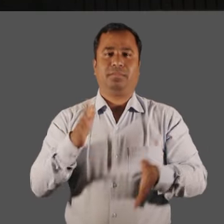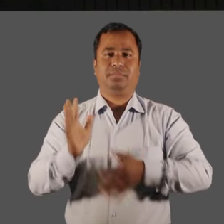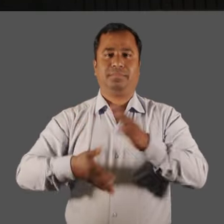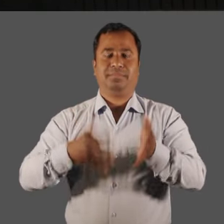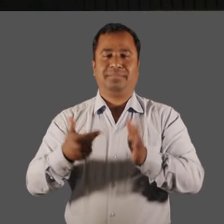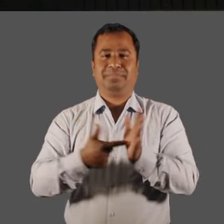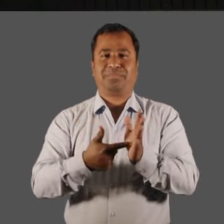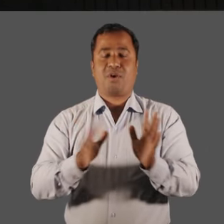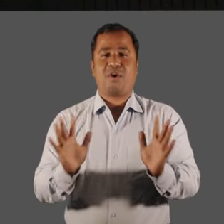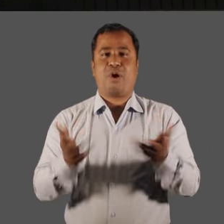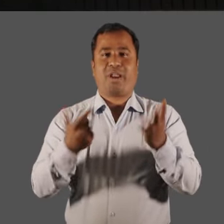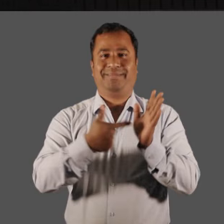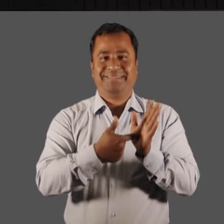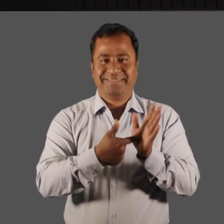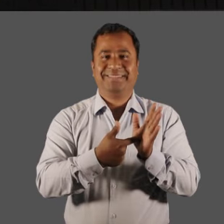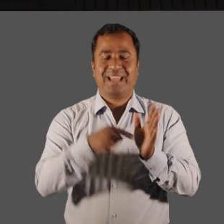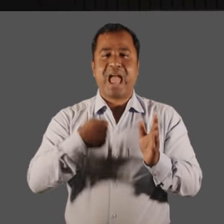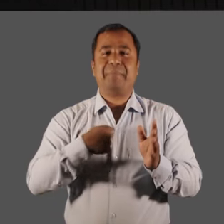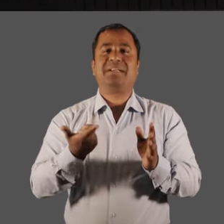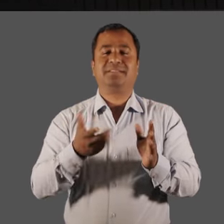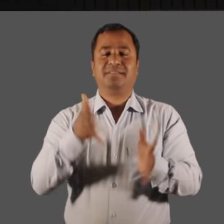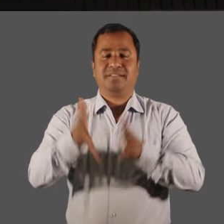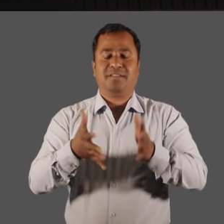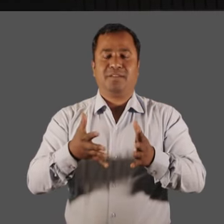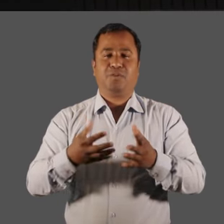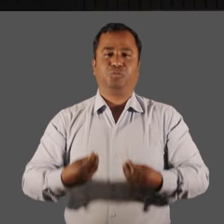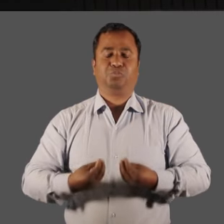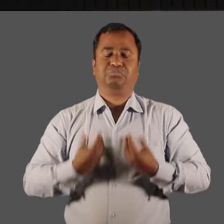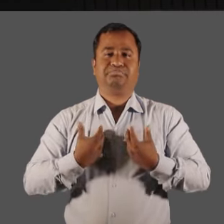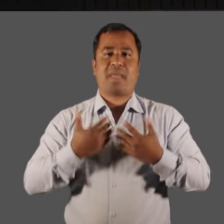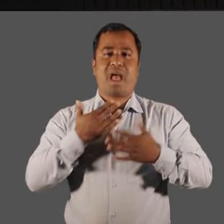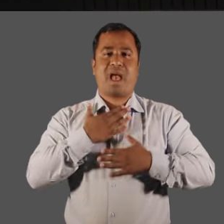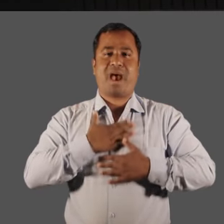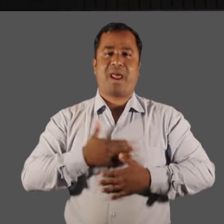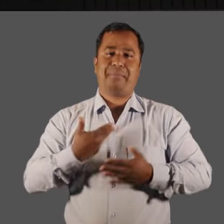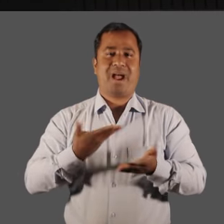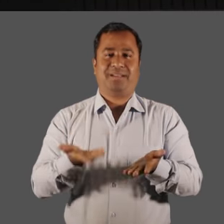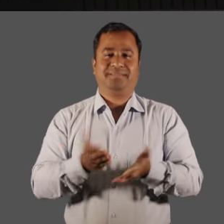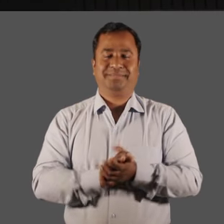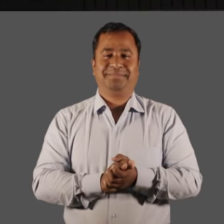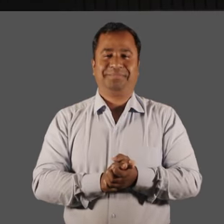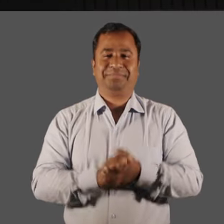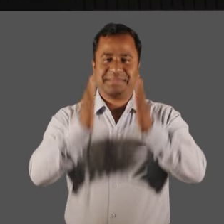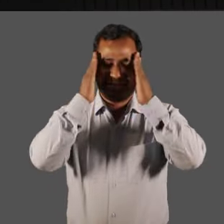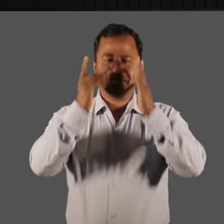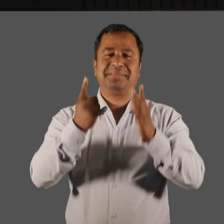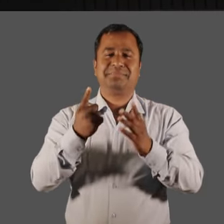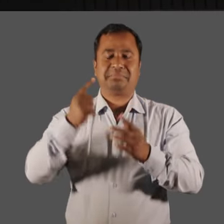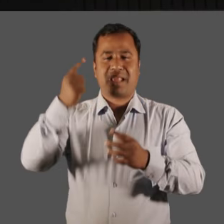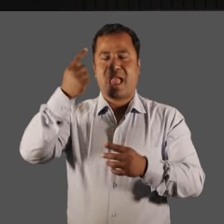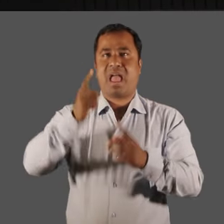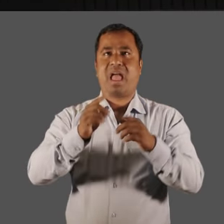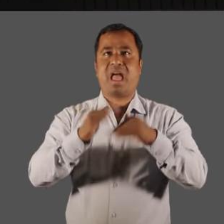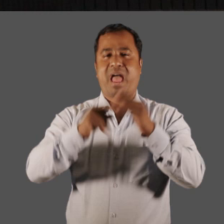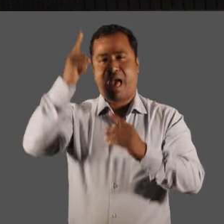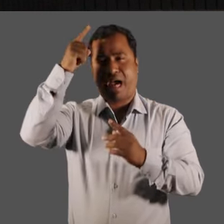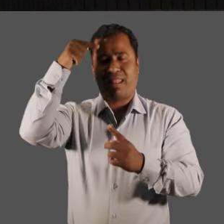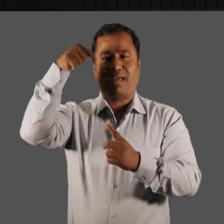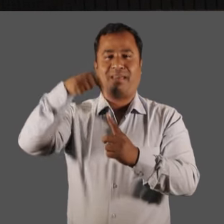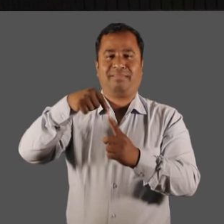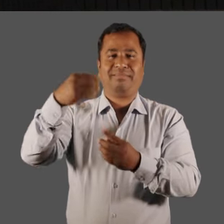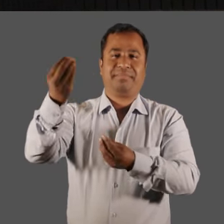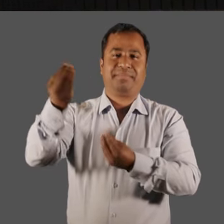আসছে আমাদের, এবং আমরা আসলে ওই ভাষাটাতেই কমফোর্ট হয়ে যাই। কিভাবে জানি, এটা হয়তো বা একটা আল্লাহ প্রদত্ত ব্যাপার হতে পারে, জানি না,